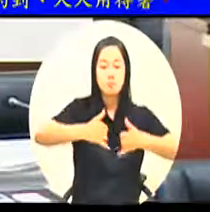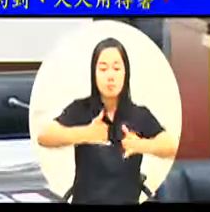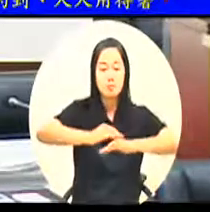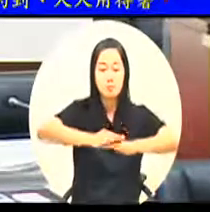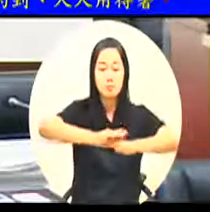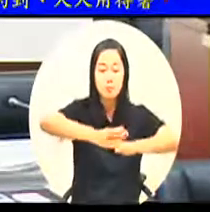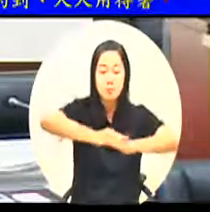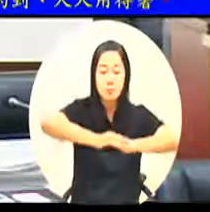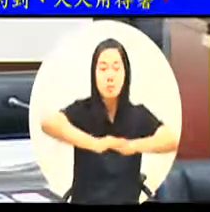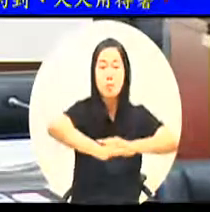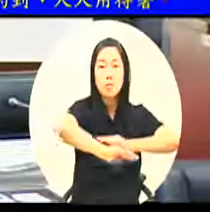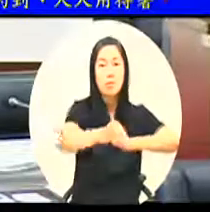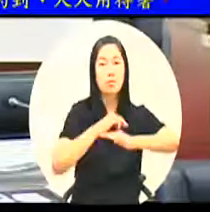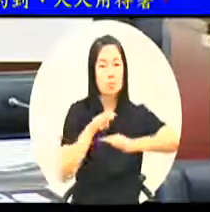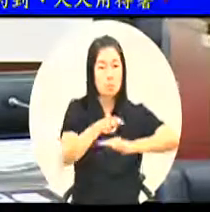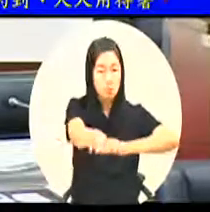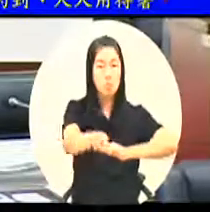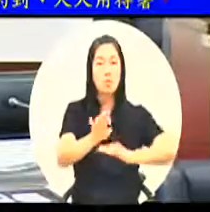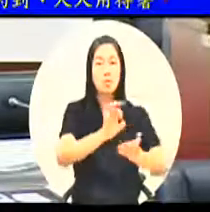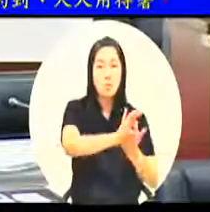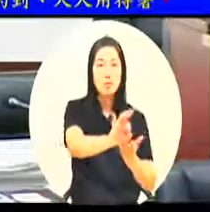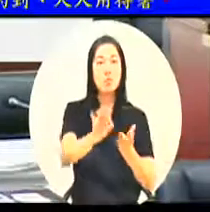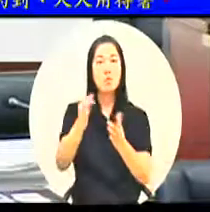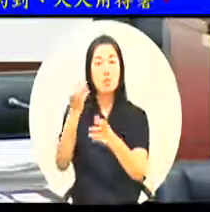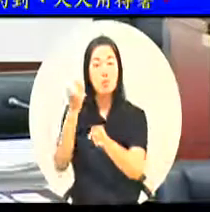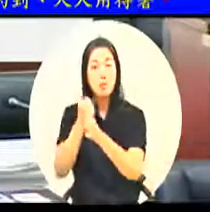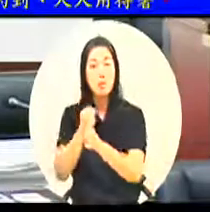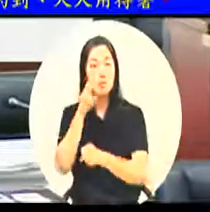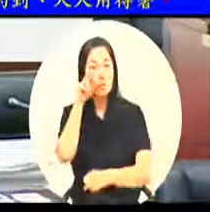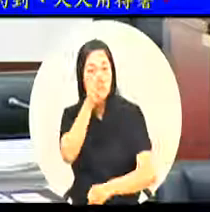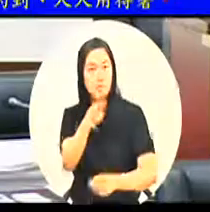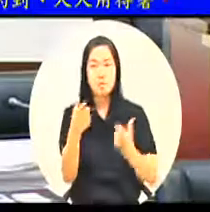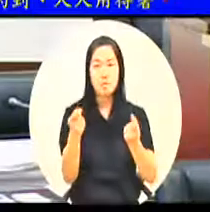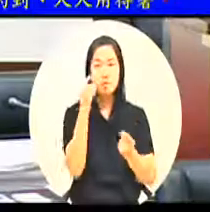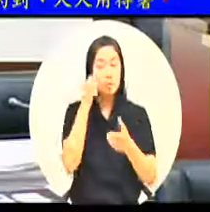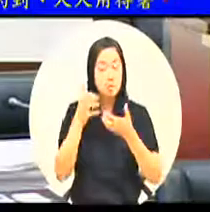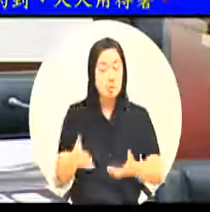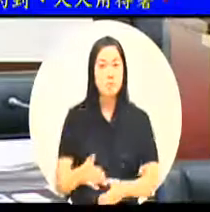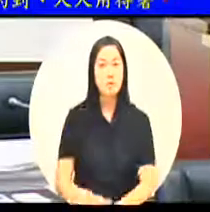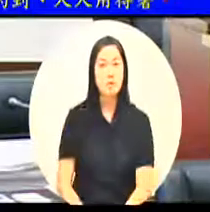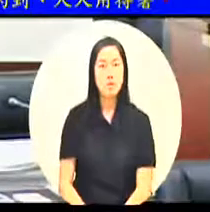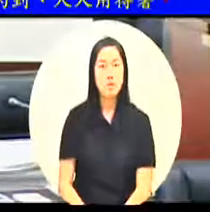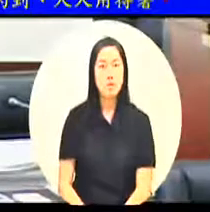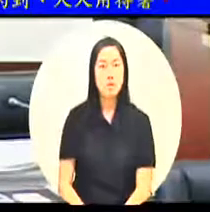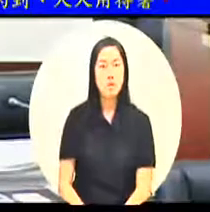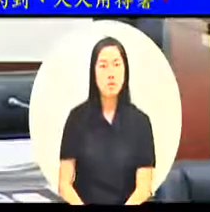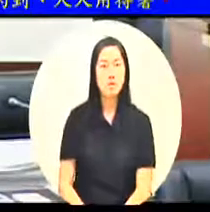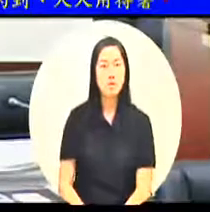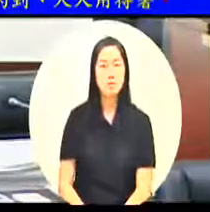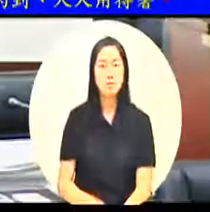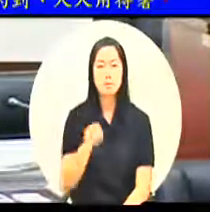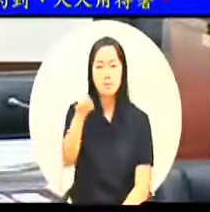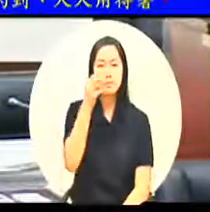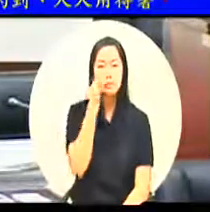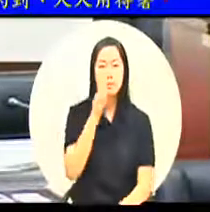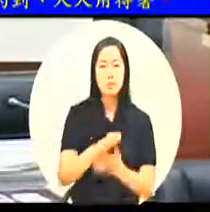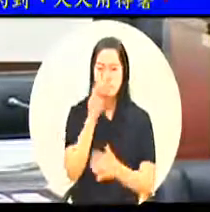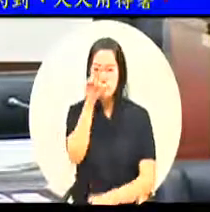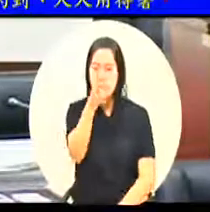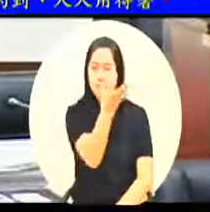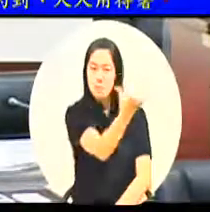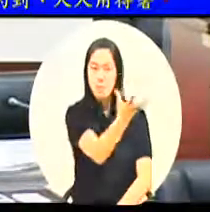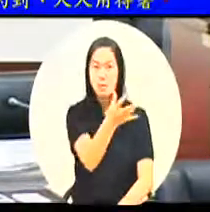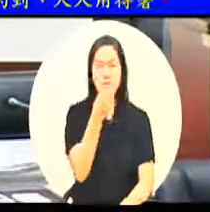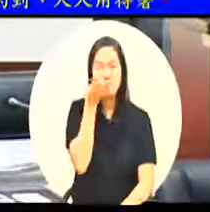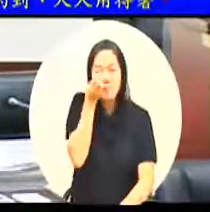啊看会到啊用了咧会到啊真欢喜真轻松，市长这个很重要，不要只有看到大的。啊，小的都不去重视，所以很